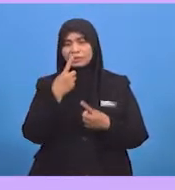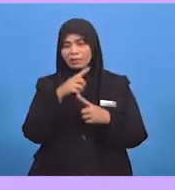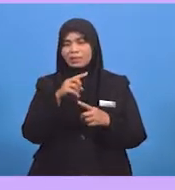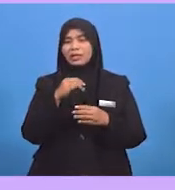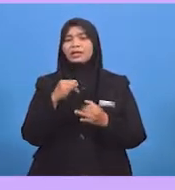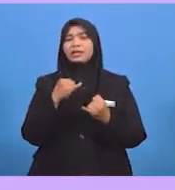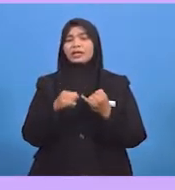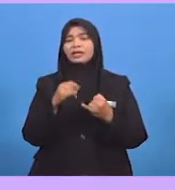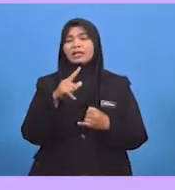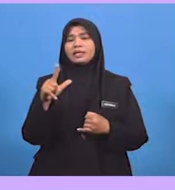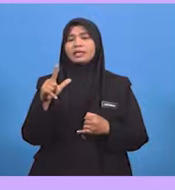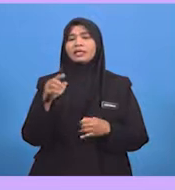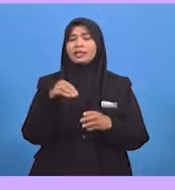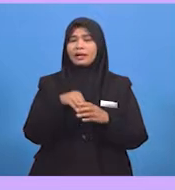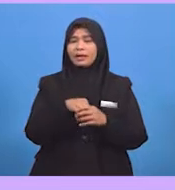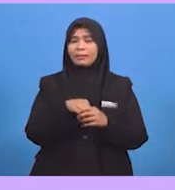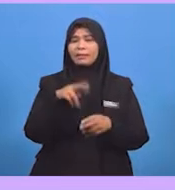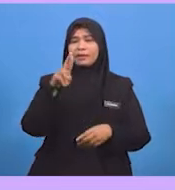akhir ialah dalam sebutan RM.